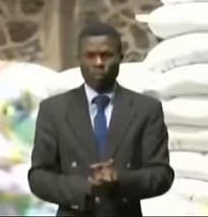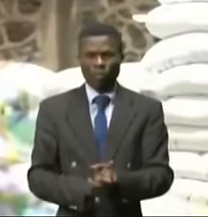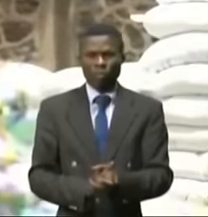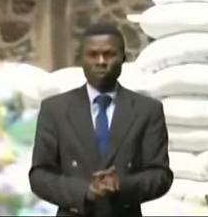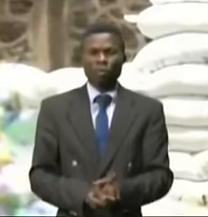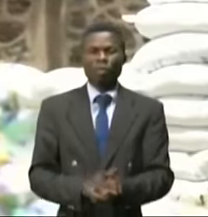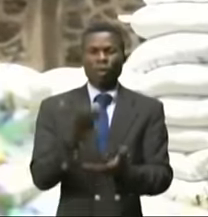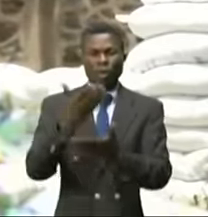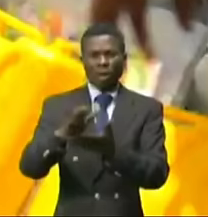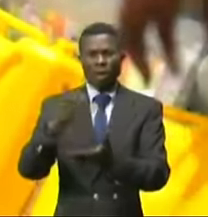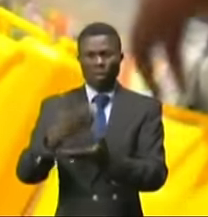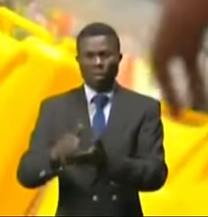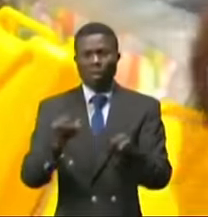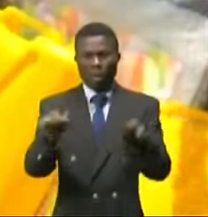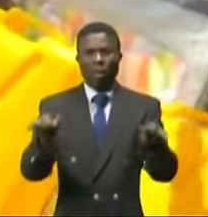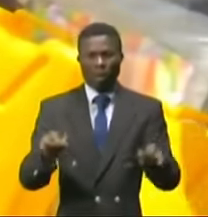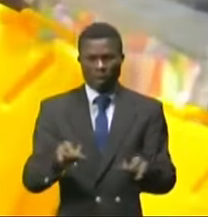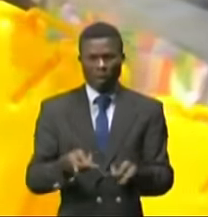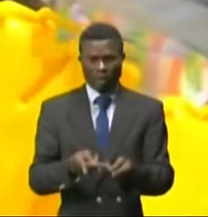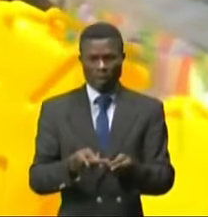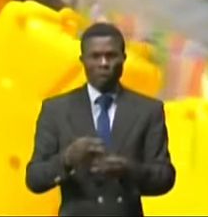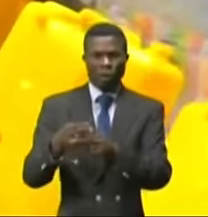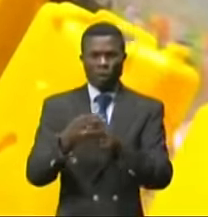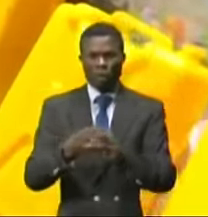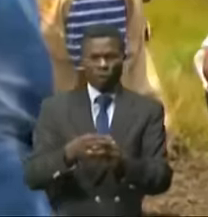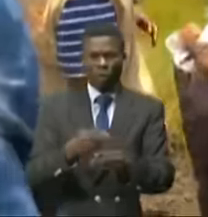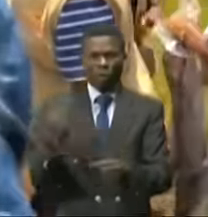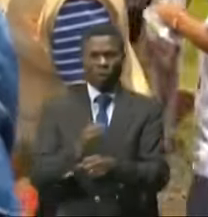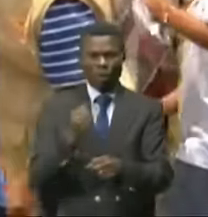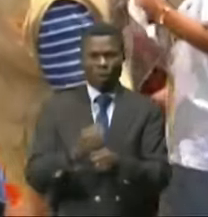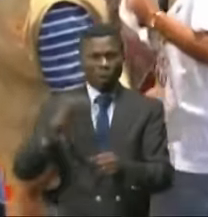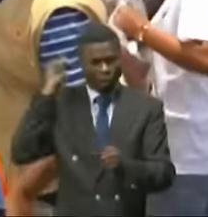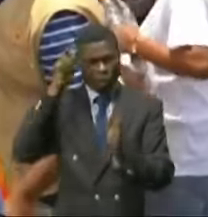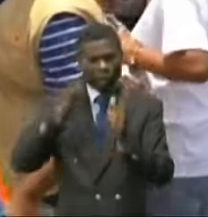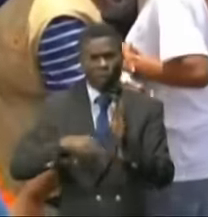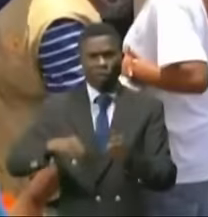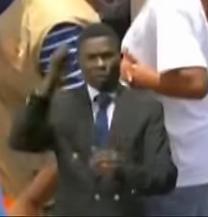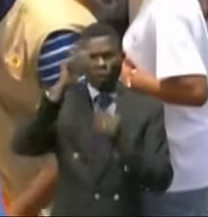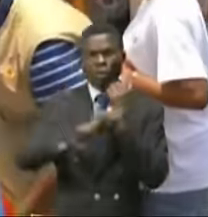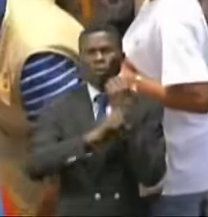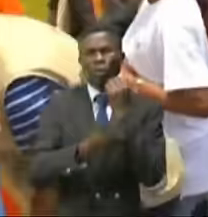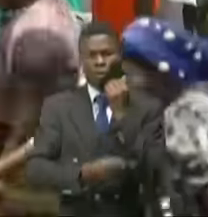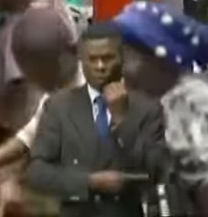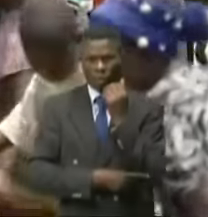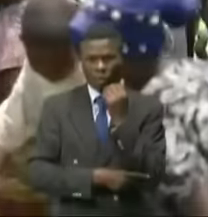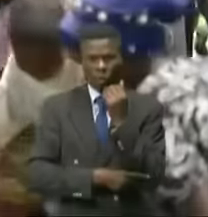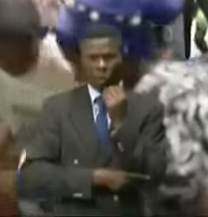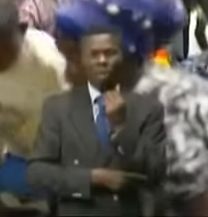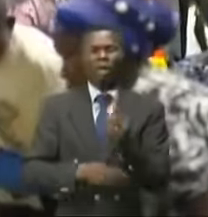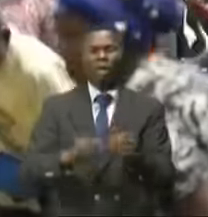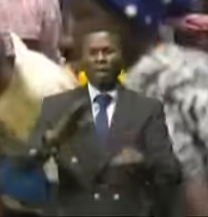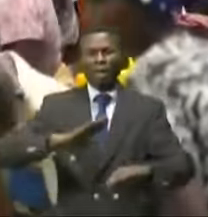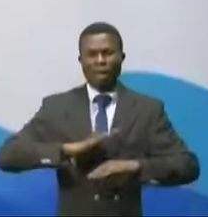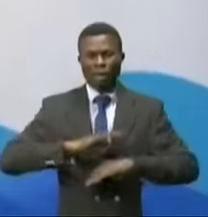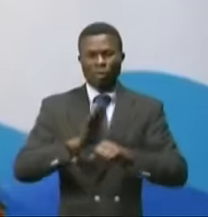la distribution sur le terrain a été assurée par les services du gouvernorat du Nord Kivu au bonheur de bénéficiaires.